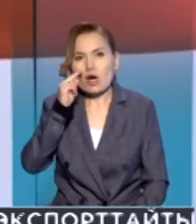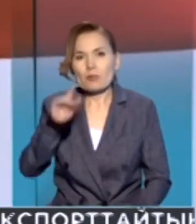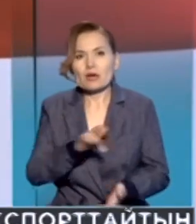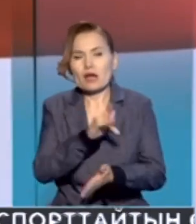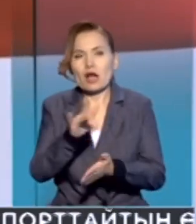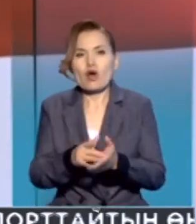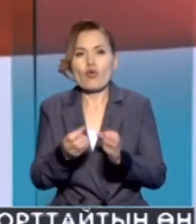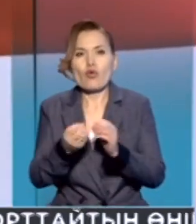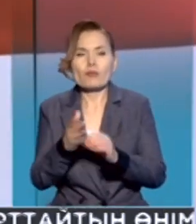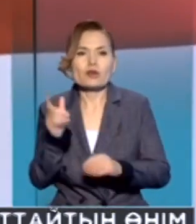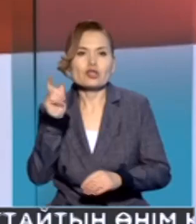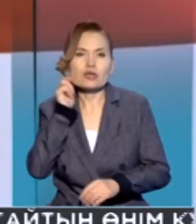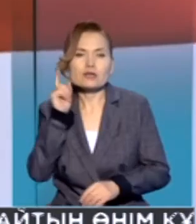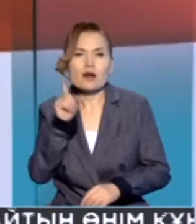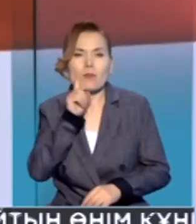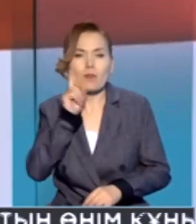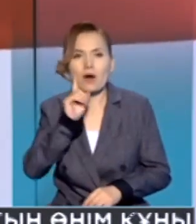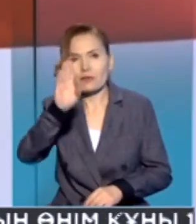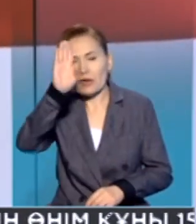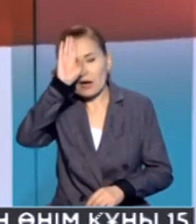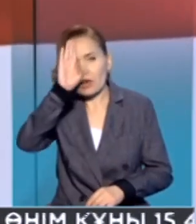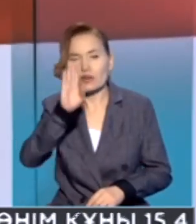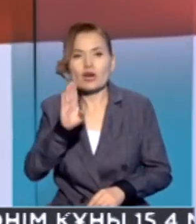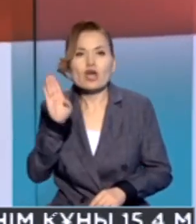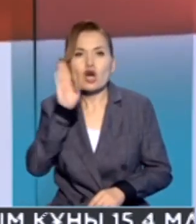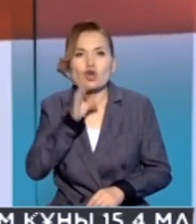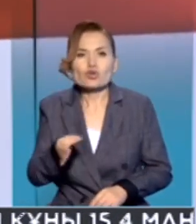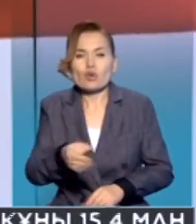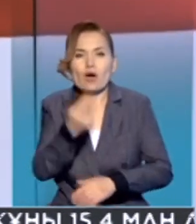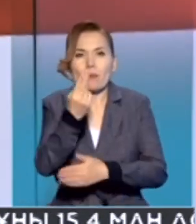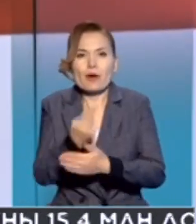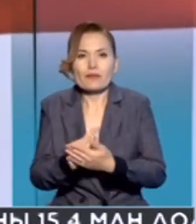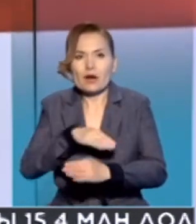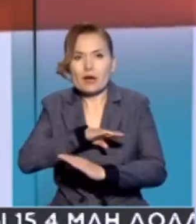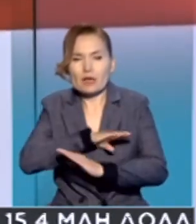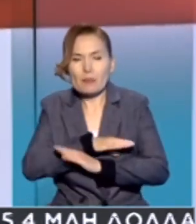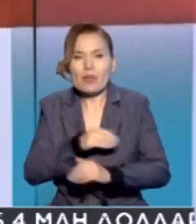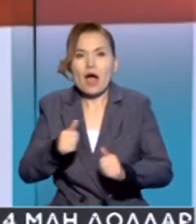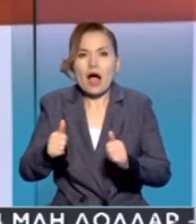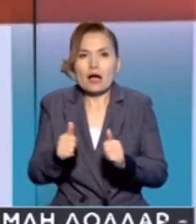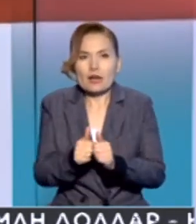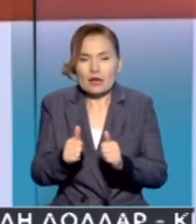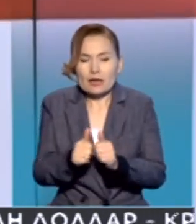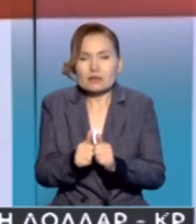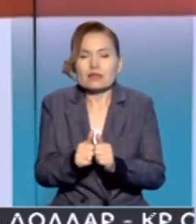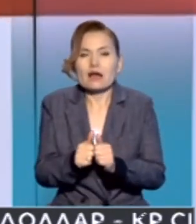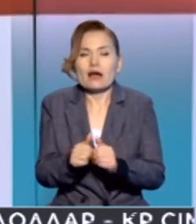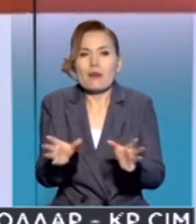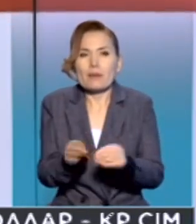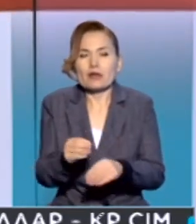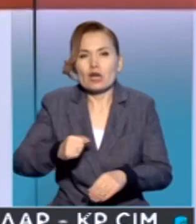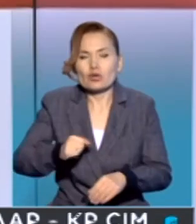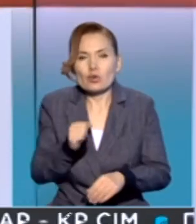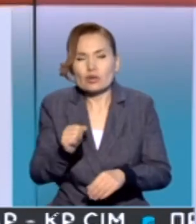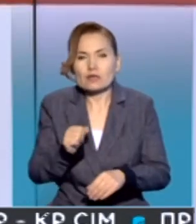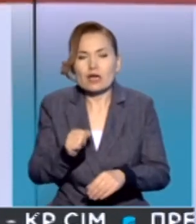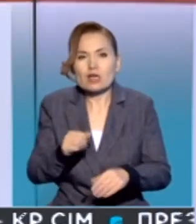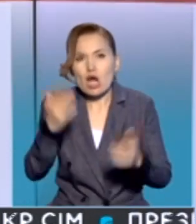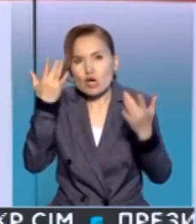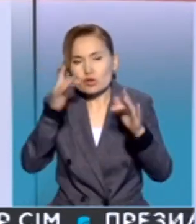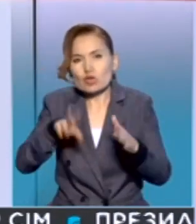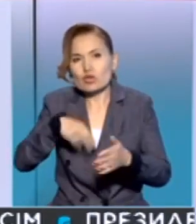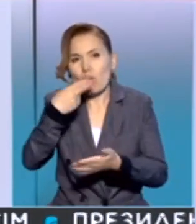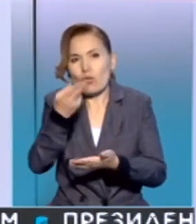Шымкентте 15 жастағы жасөспірім карьердегі суға тұншығып көз жұмды. Ол қасындағы достарымен бірге келе жатып, сүрініп кетіп, құм мен шағал